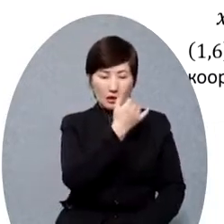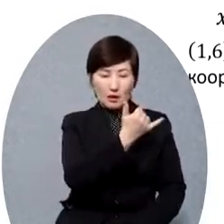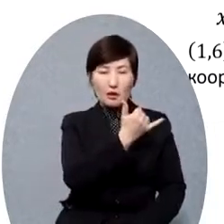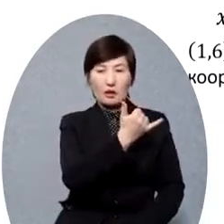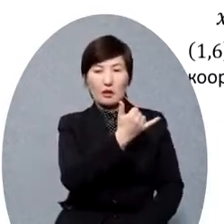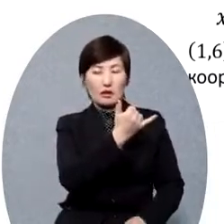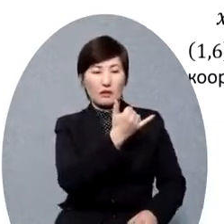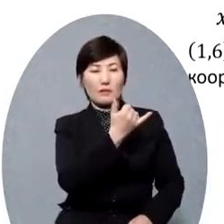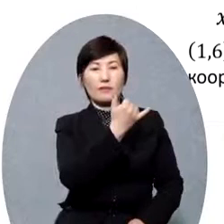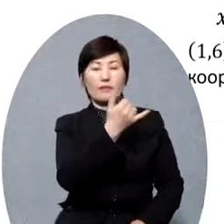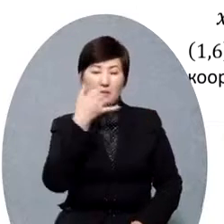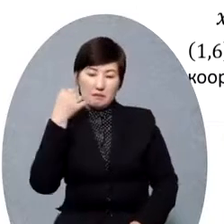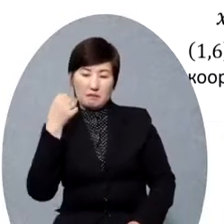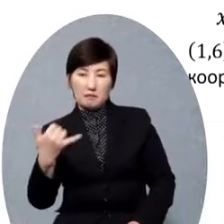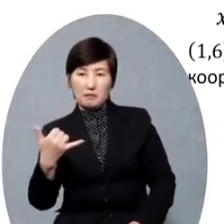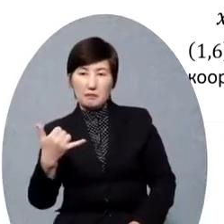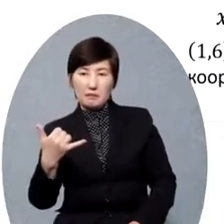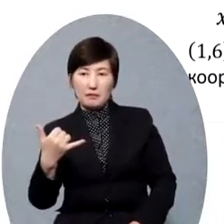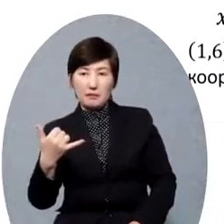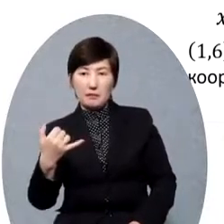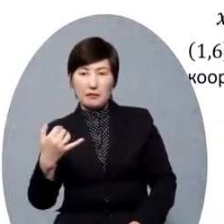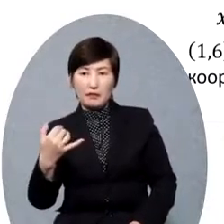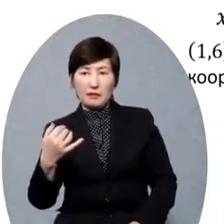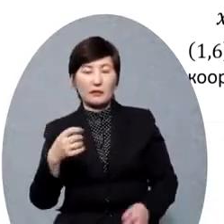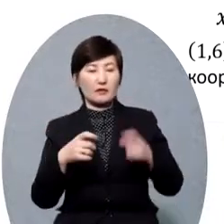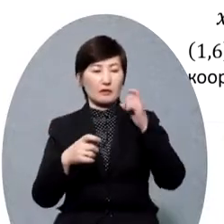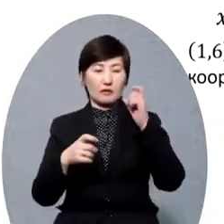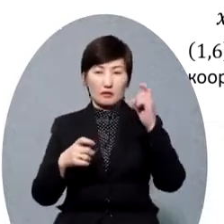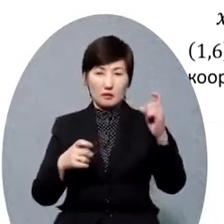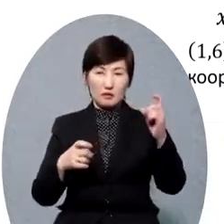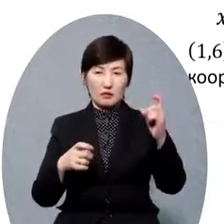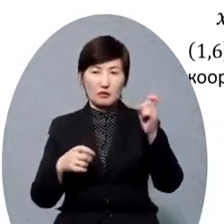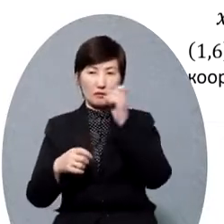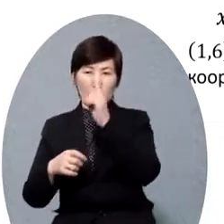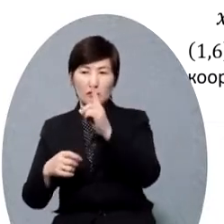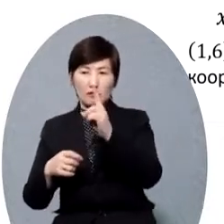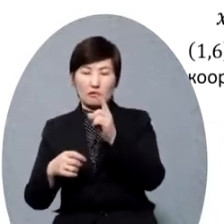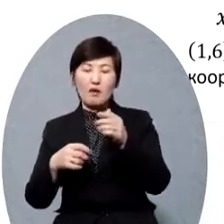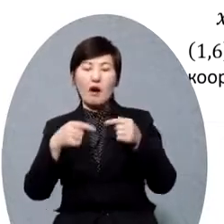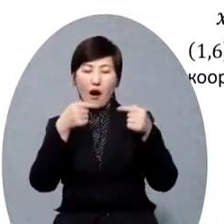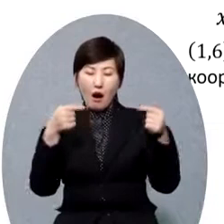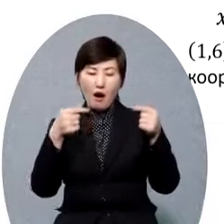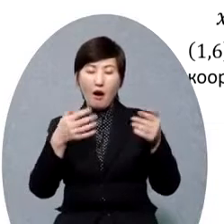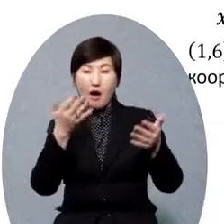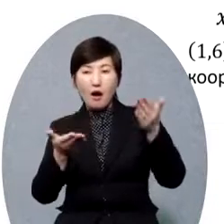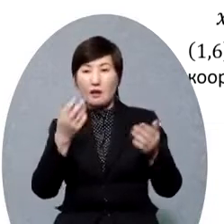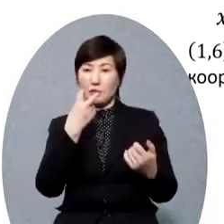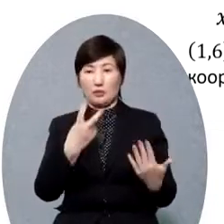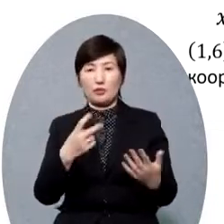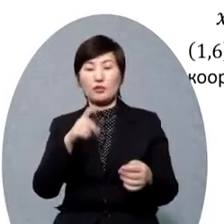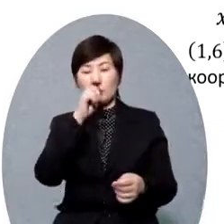x-үүдийн харгалзах ялгууртанд харьцуулсан харьцааг сонирхъё. За 10-аас 6-г хасахад